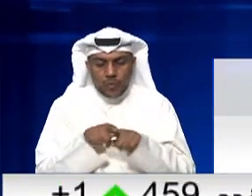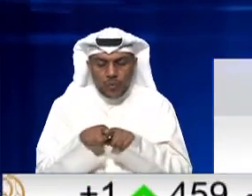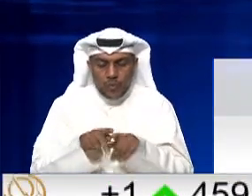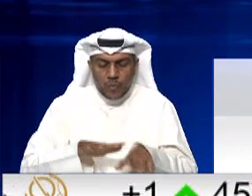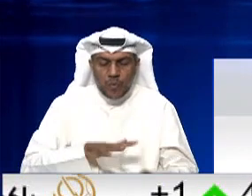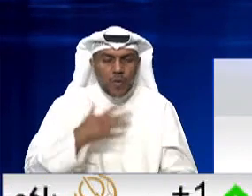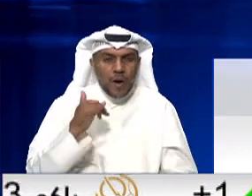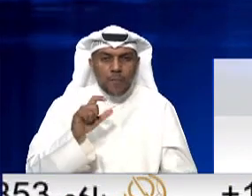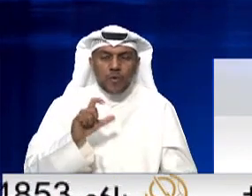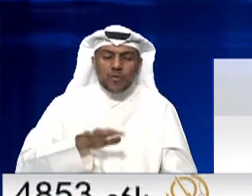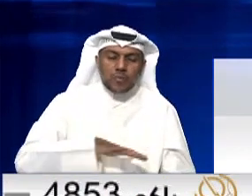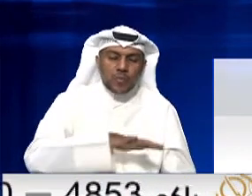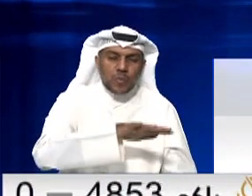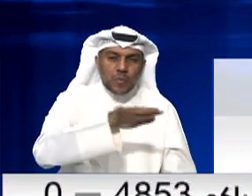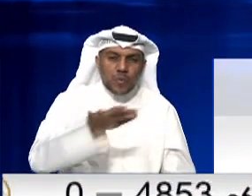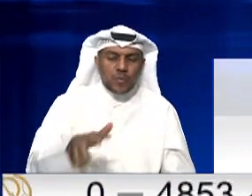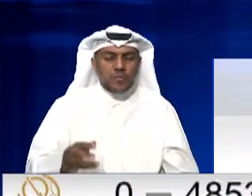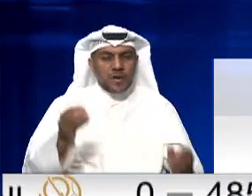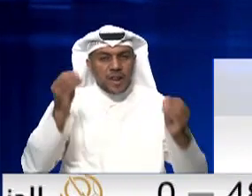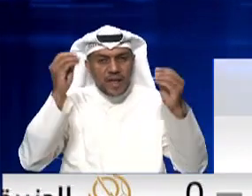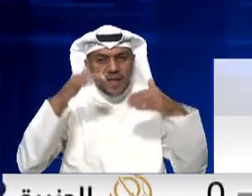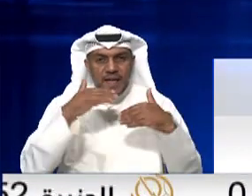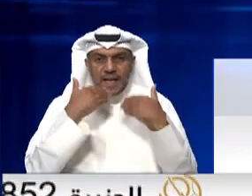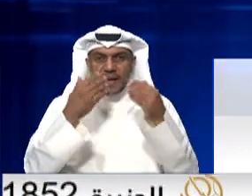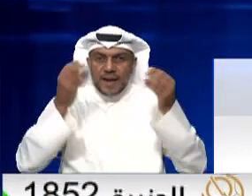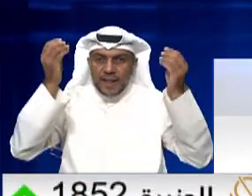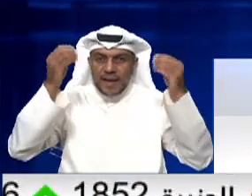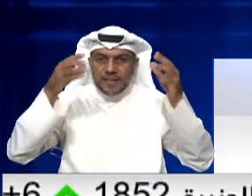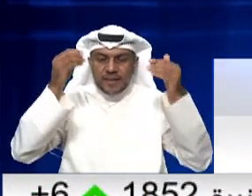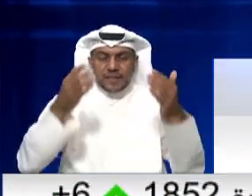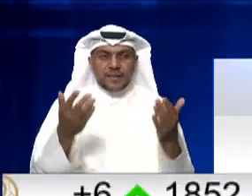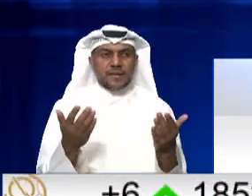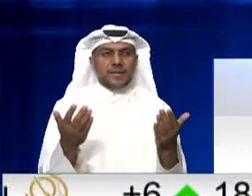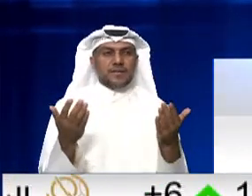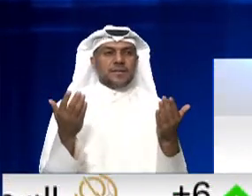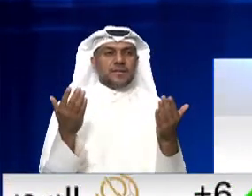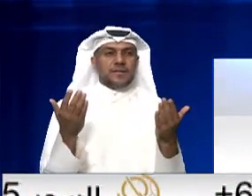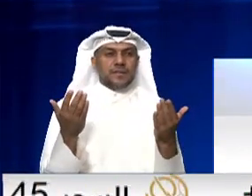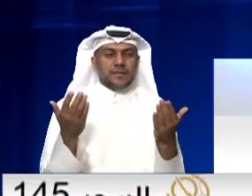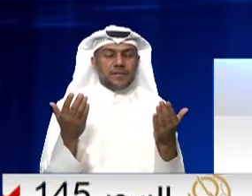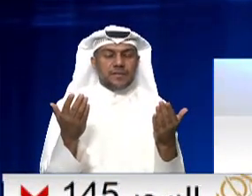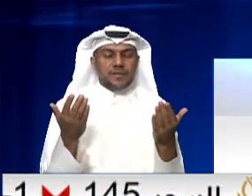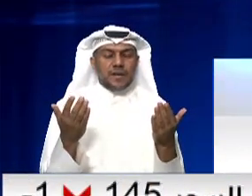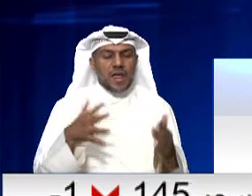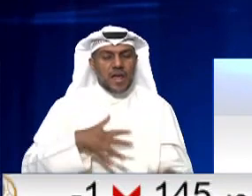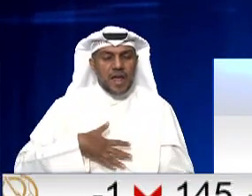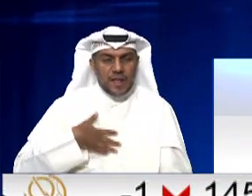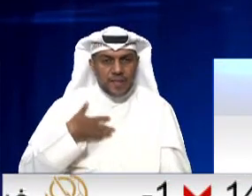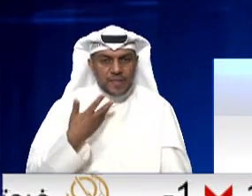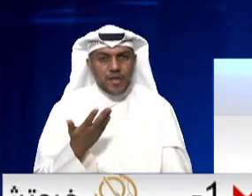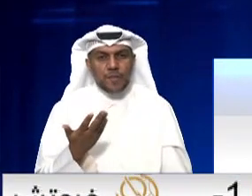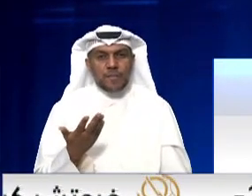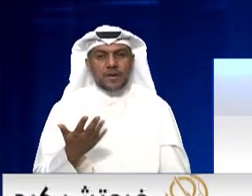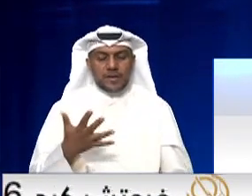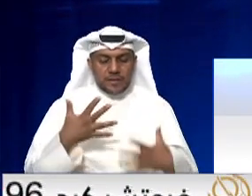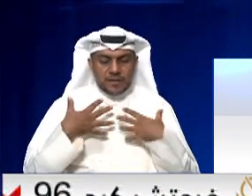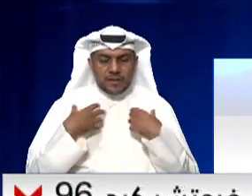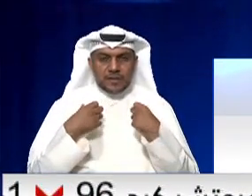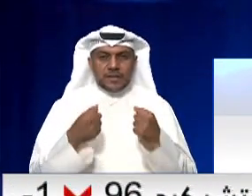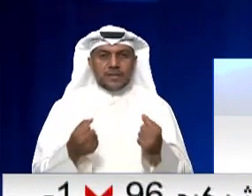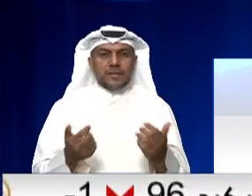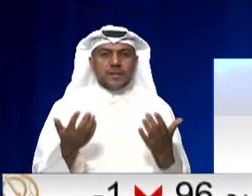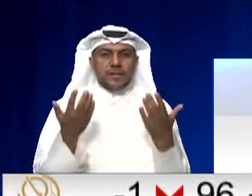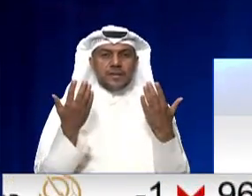والأمتين العربية والإسلامية بوافر الخير واليمن والبركات، ومتمنيا لجلالته موفور الصحة